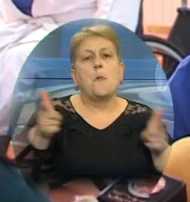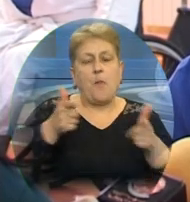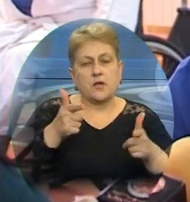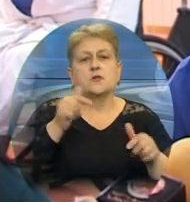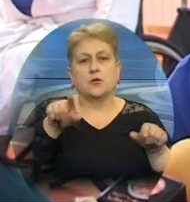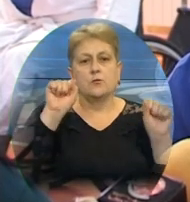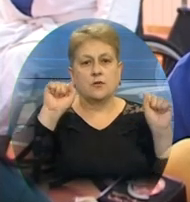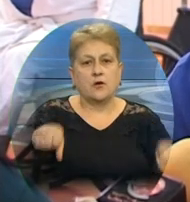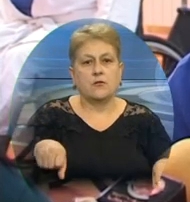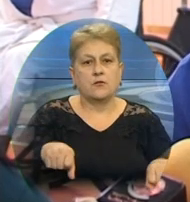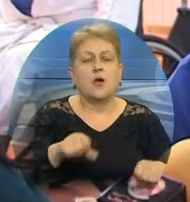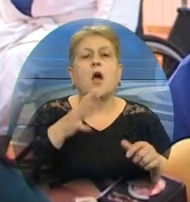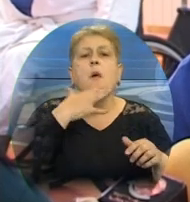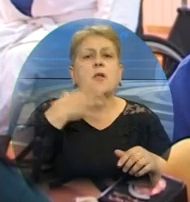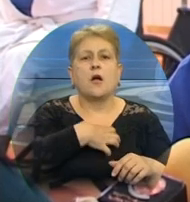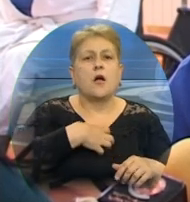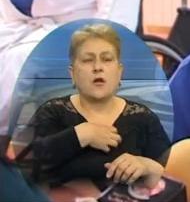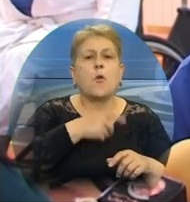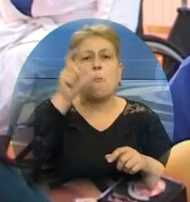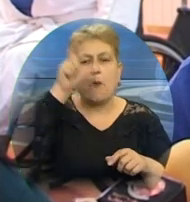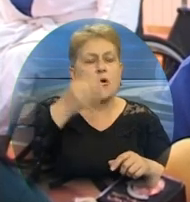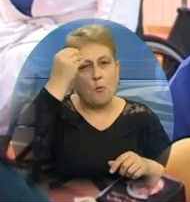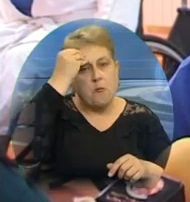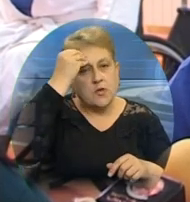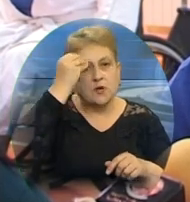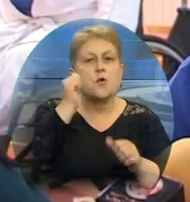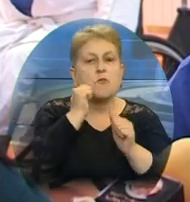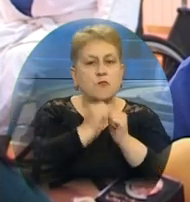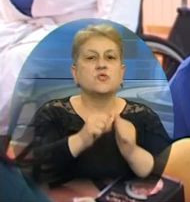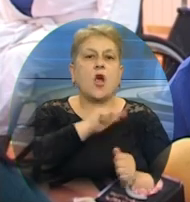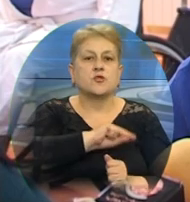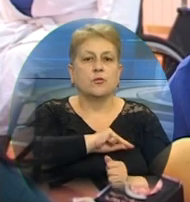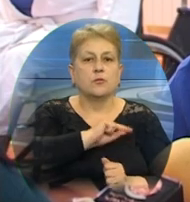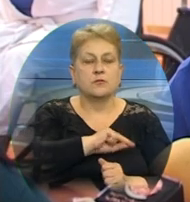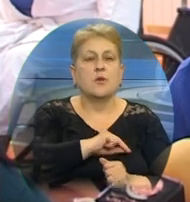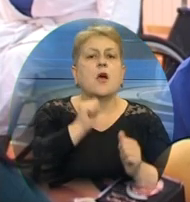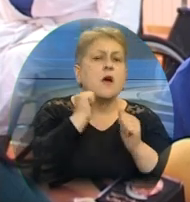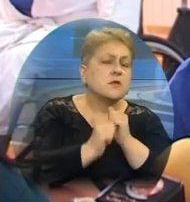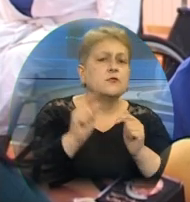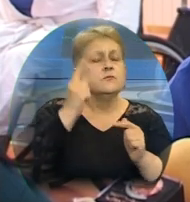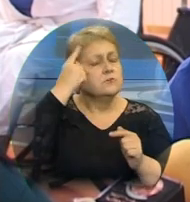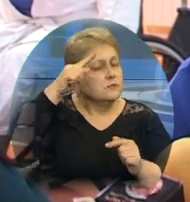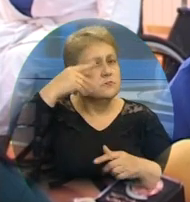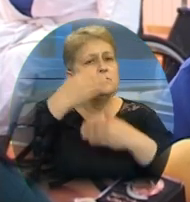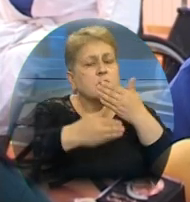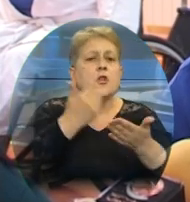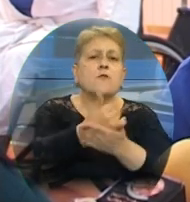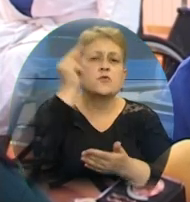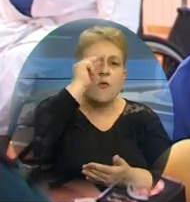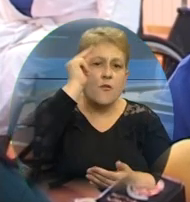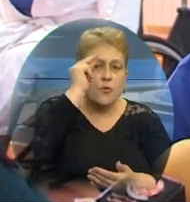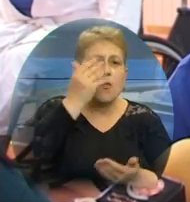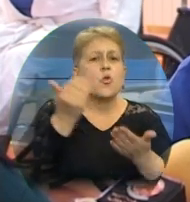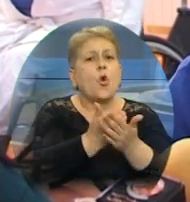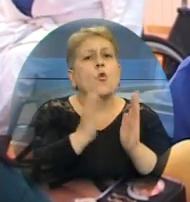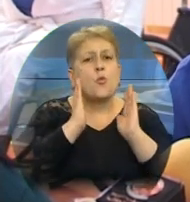պատրաստ ես լինում։ Ամենակարևոր բանը մարդու միտքը միշտ աշխատում է, անընդհատ ինչ-որ նոր բաներ է սովորում,